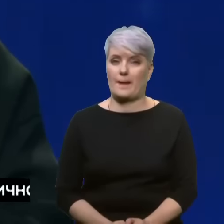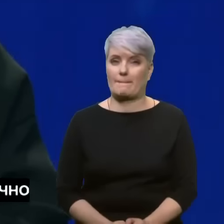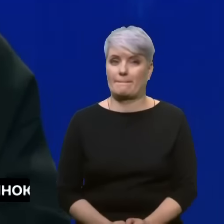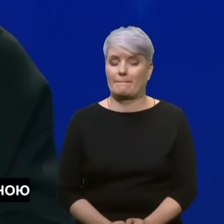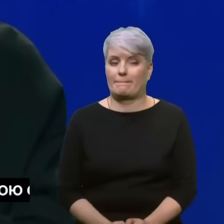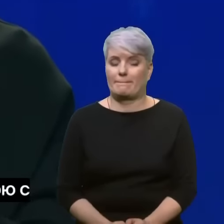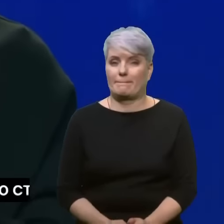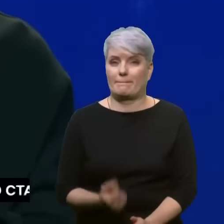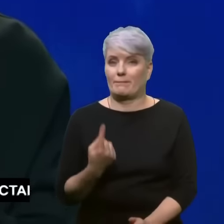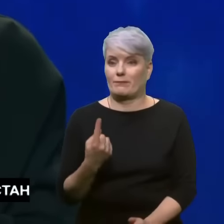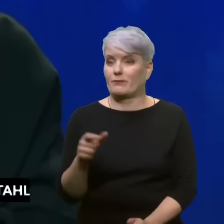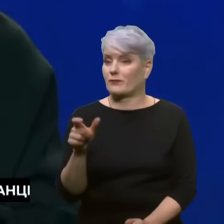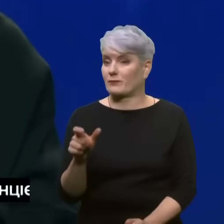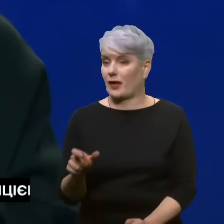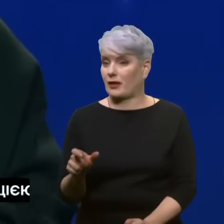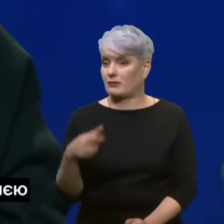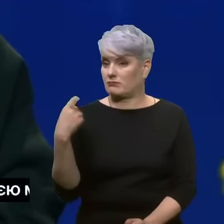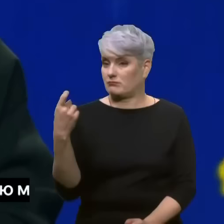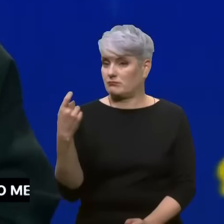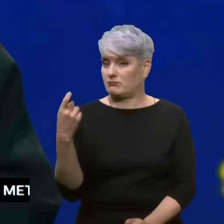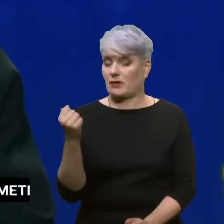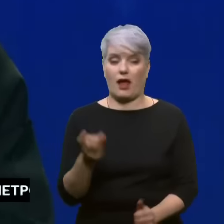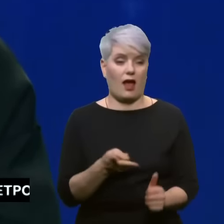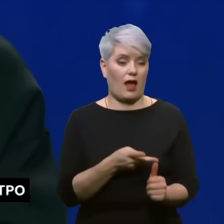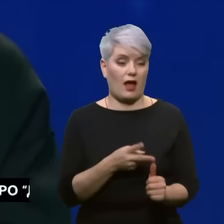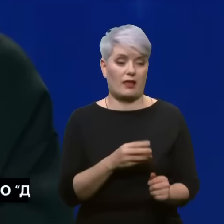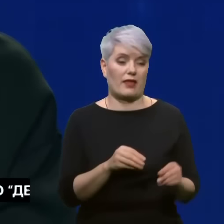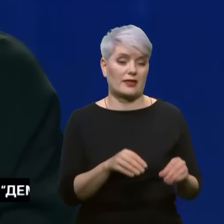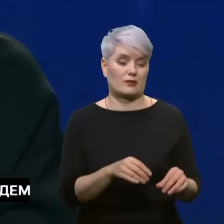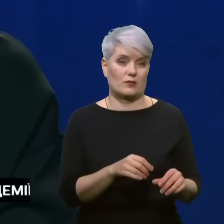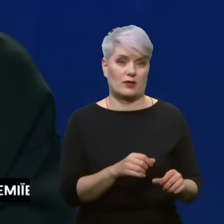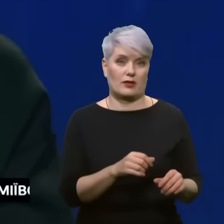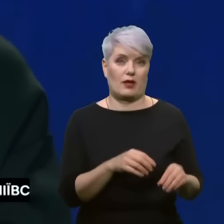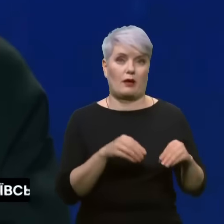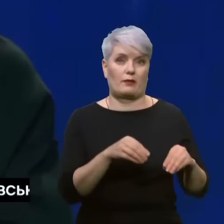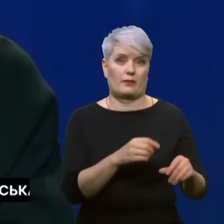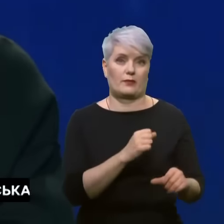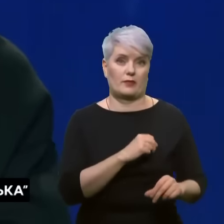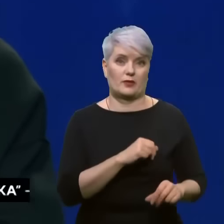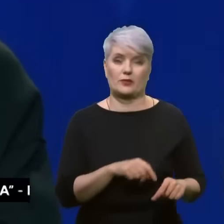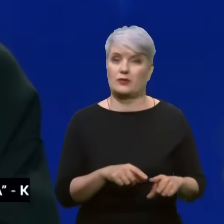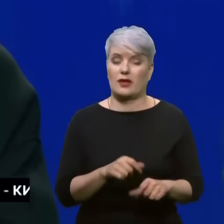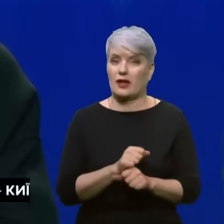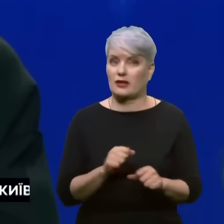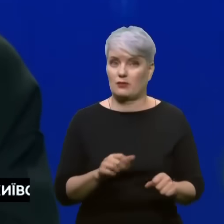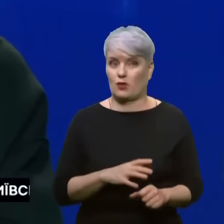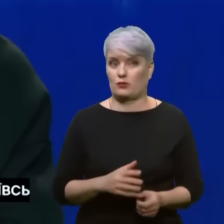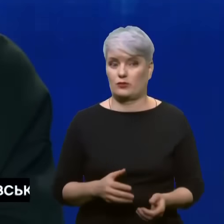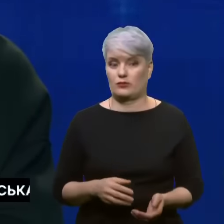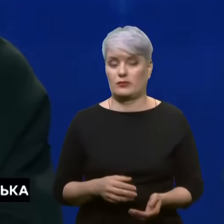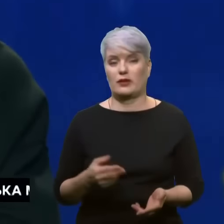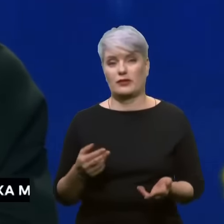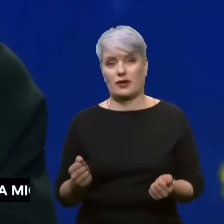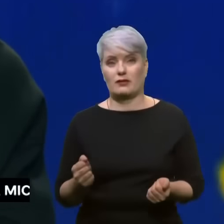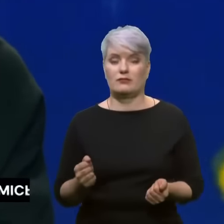Один, ну, пан, а інший, знаєте, на землі працює. Так воно не може бути. Да, але, і я